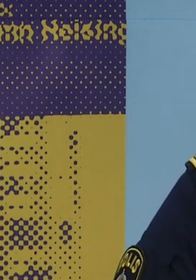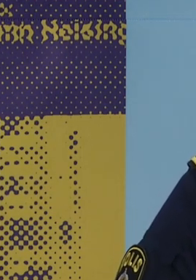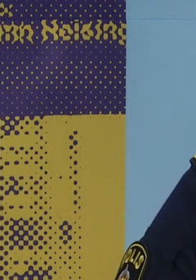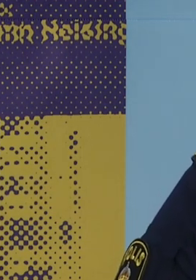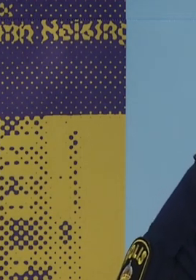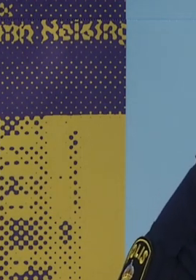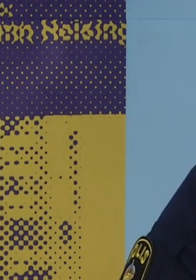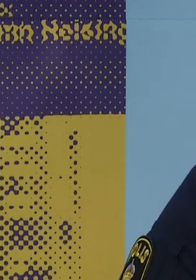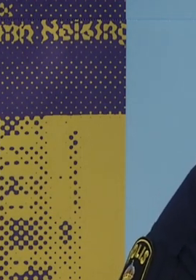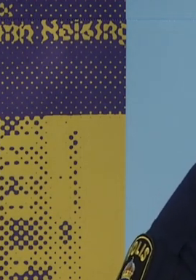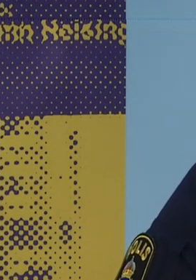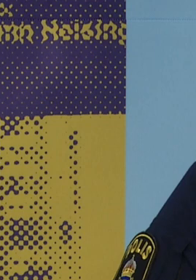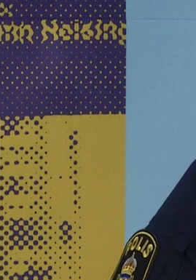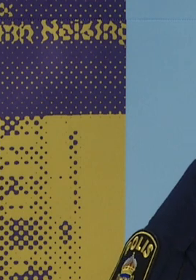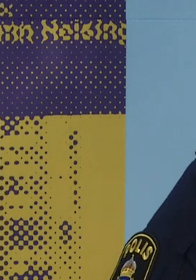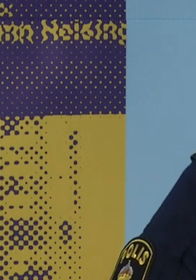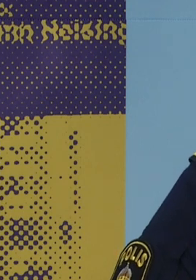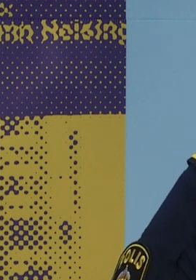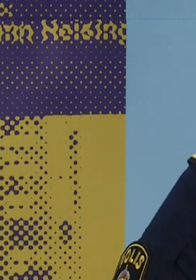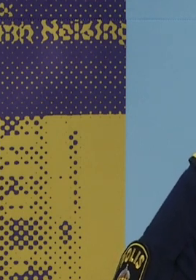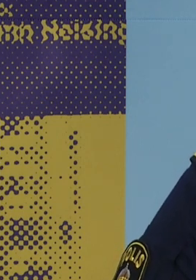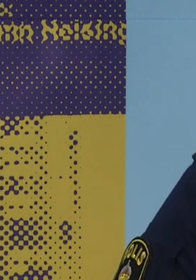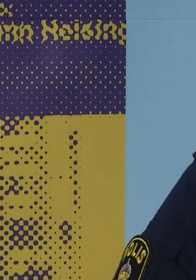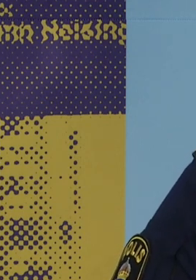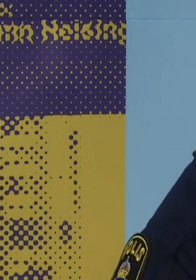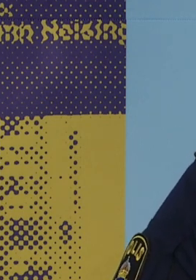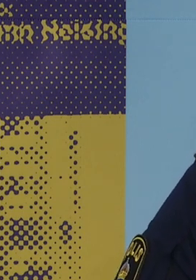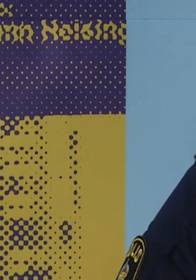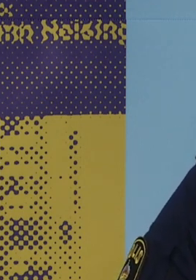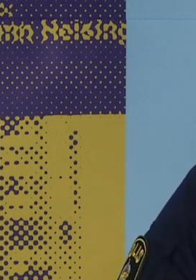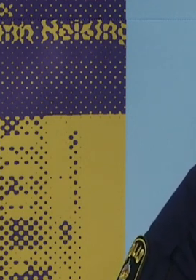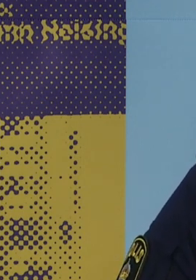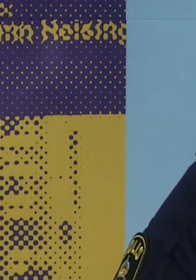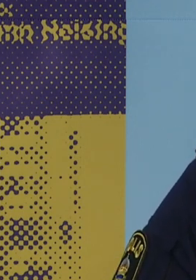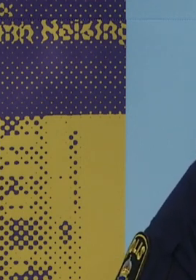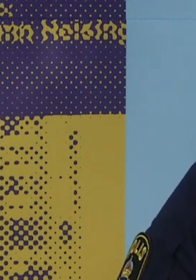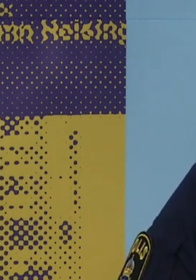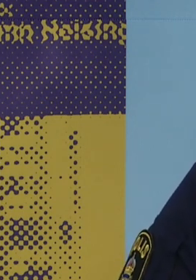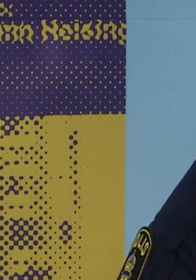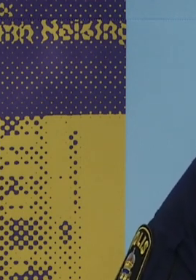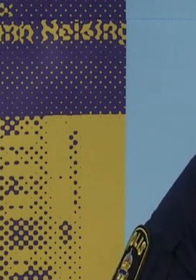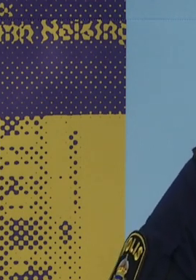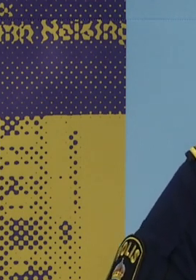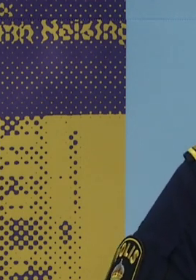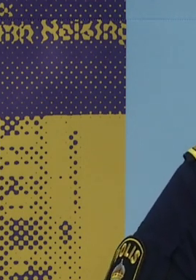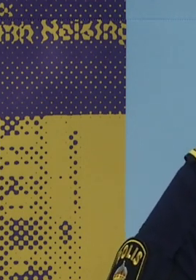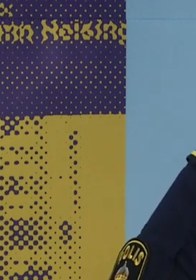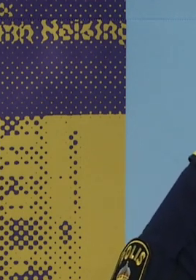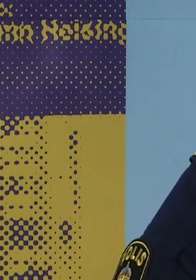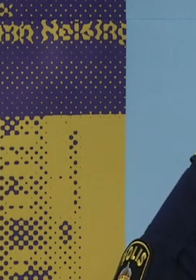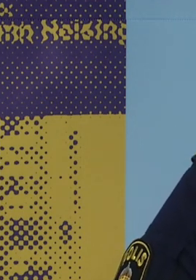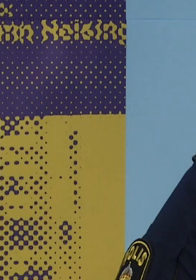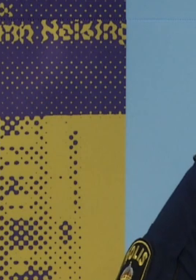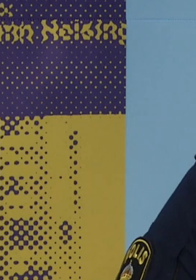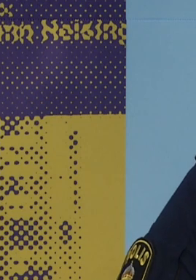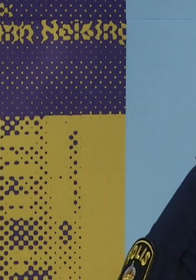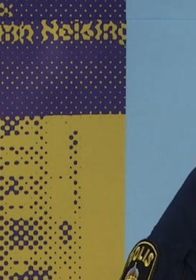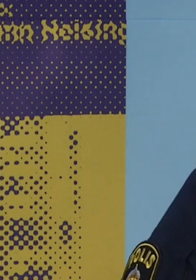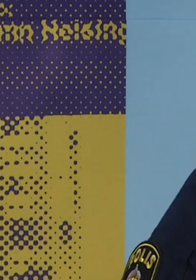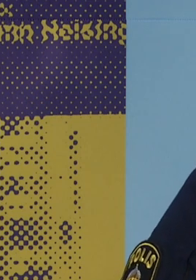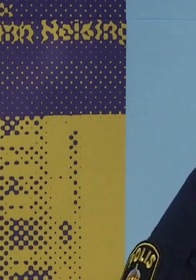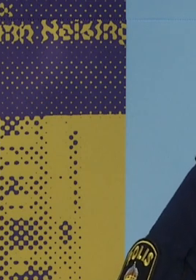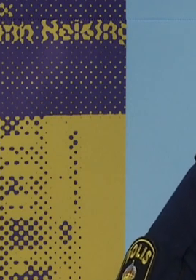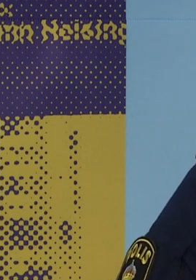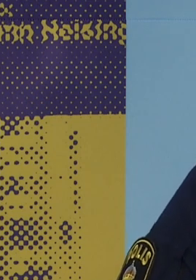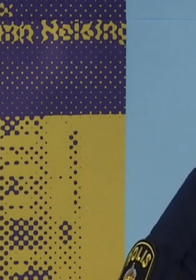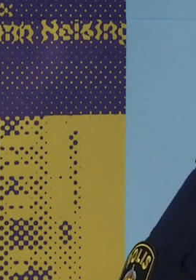oss. Dels de skärpta vapenlagarna, ja. Jätteviktigt. Vi kör ett försök nu i polisområde Nord i